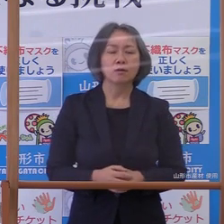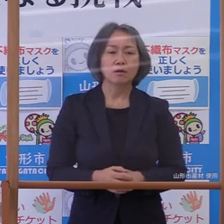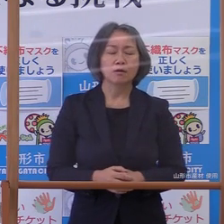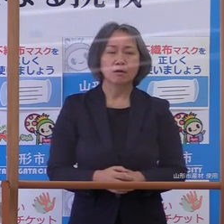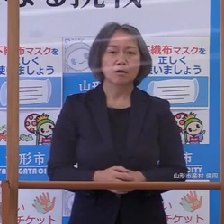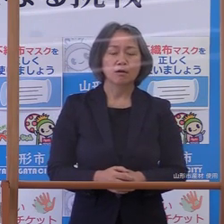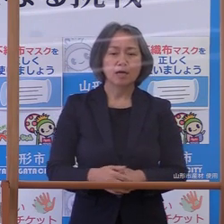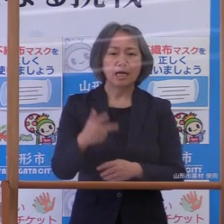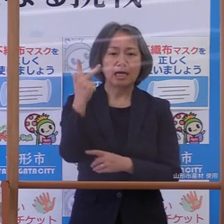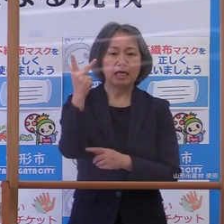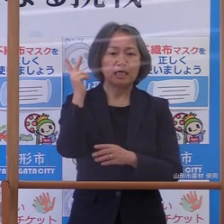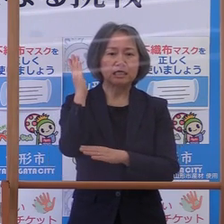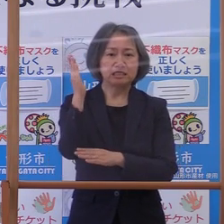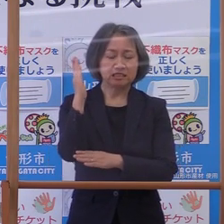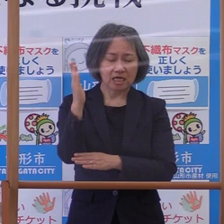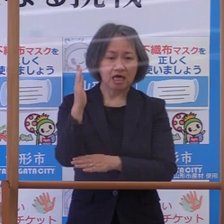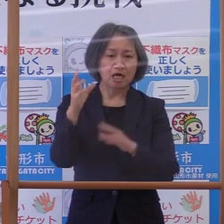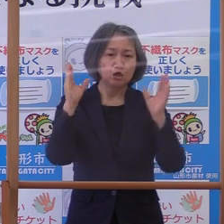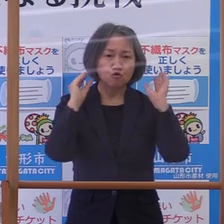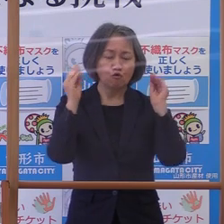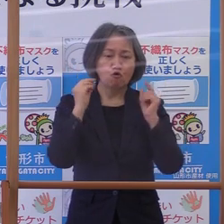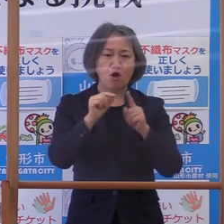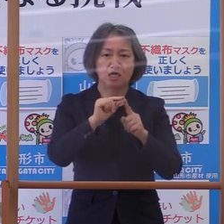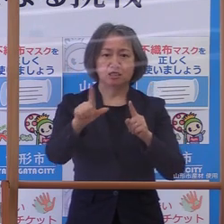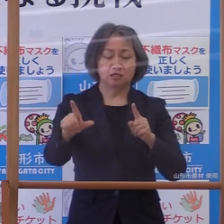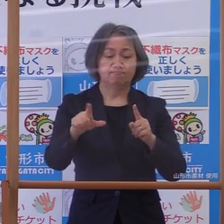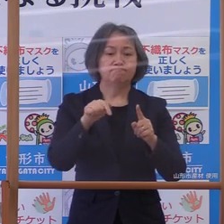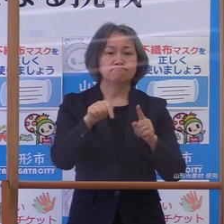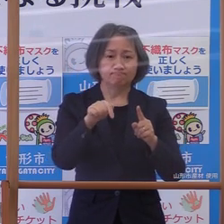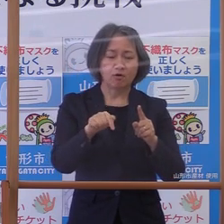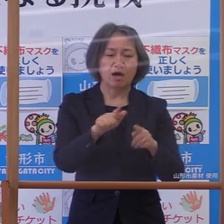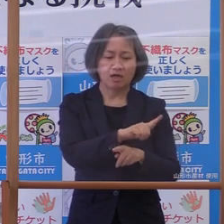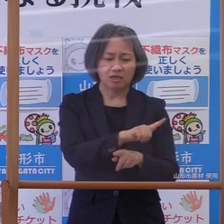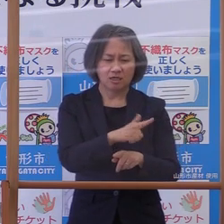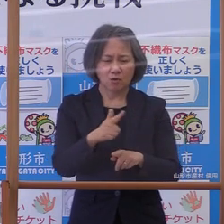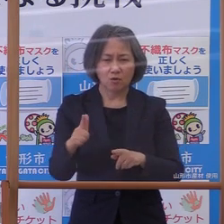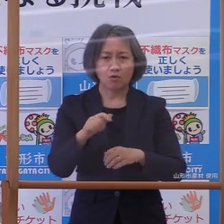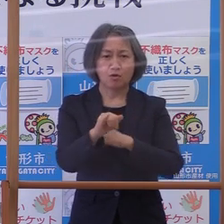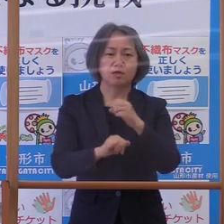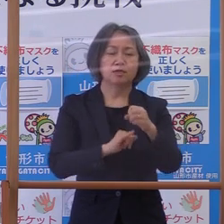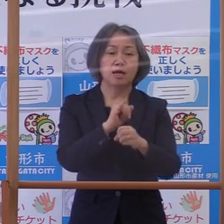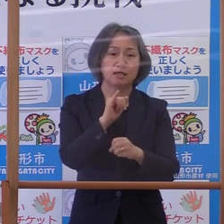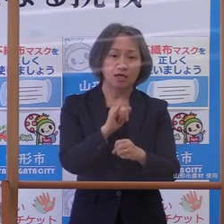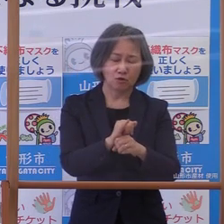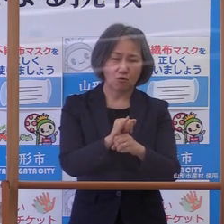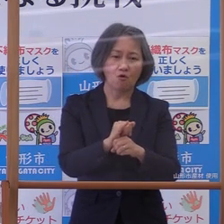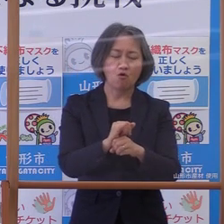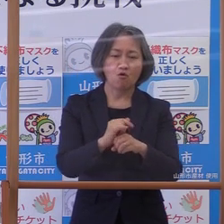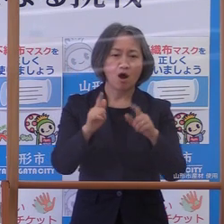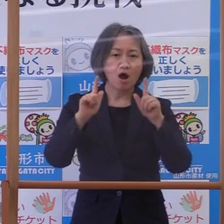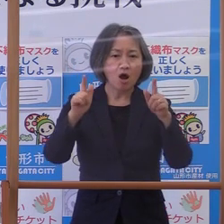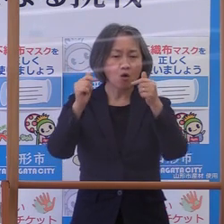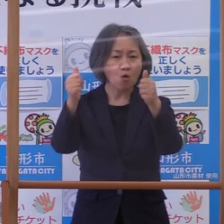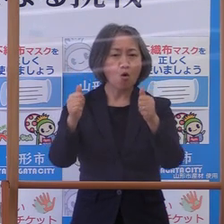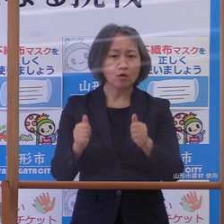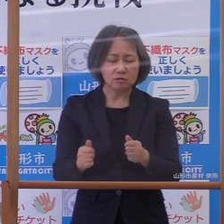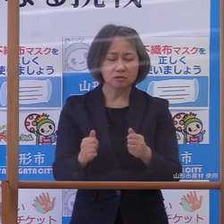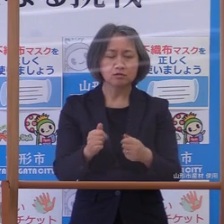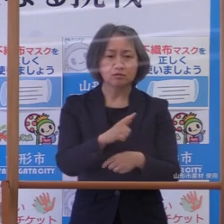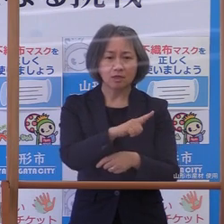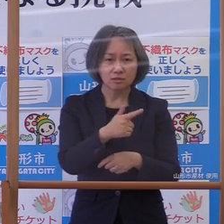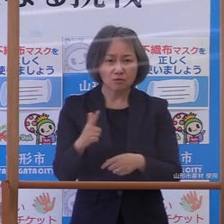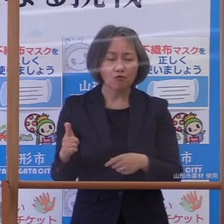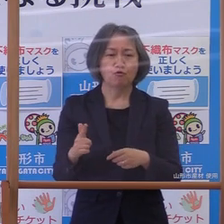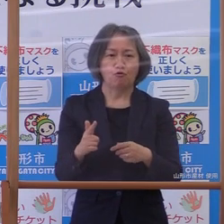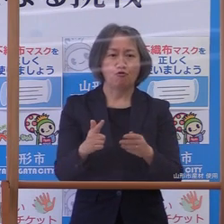市政情報の発信というのはですね、本当にさまざまなインターネットや広報誌ですとかさまざまな手